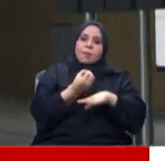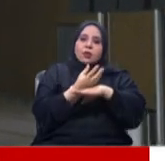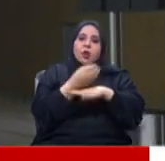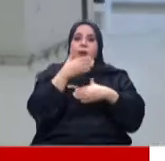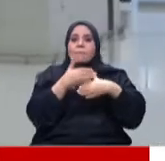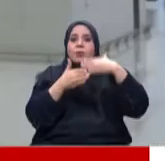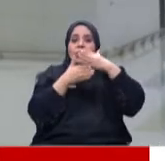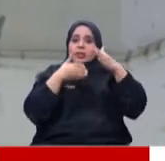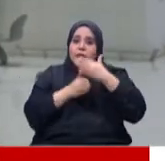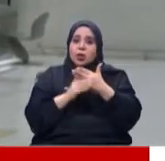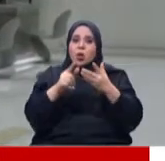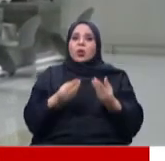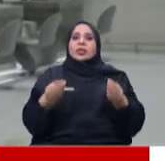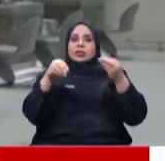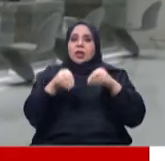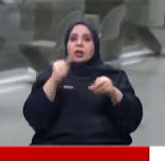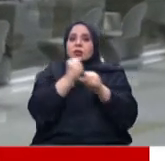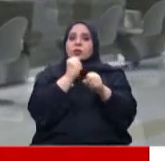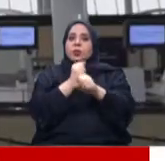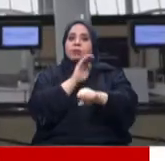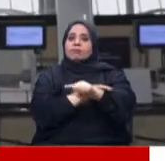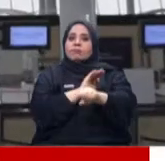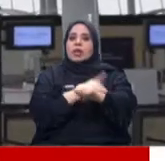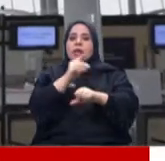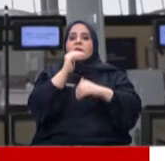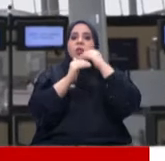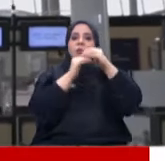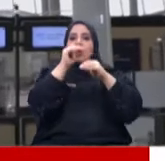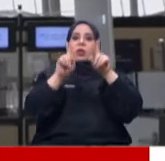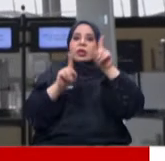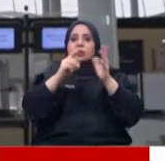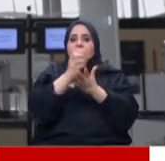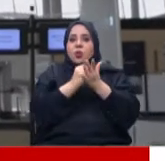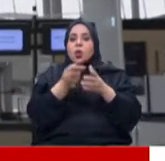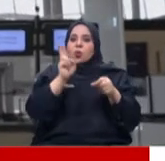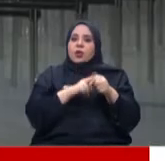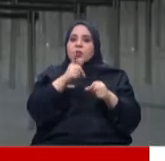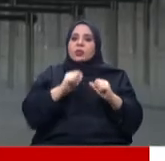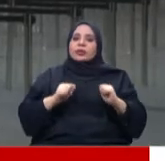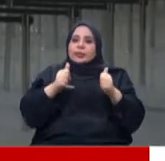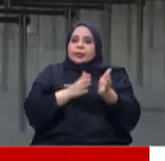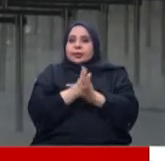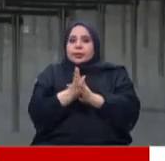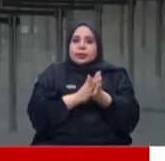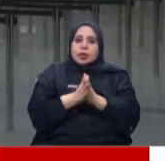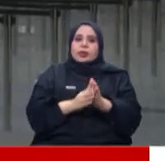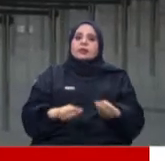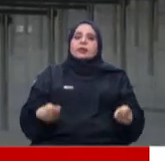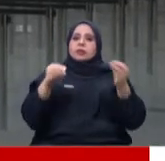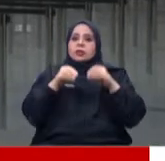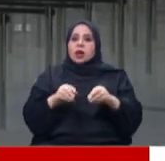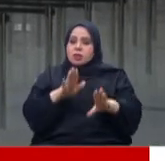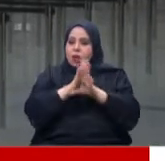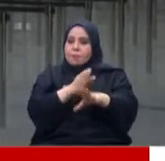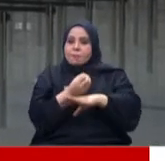مشاريع البنية التحتية ومضاعفة الجهود لنمو الاقتصاد الوطني عبر تحفيز قطاعاته المتنوعة